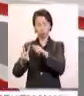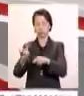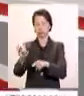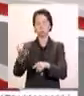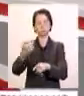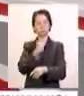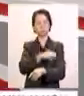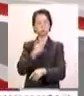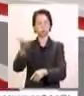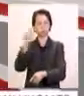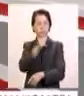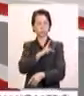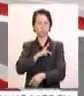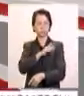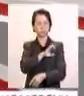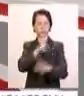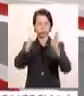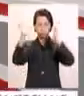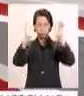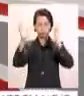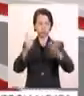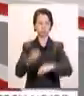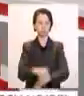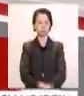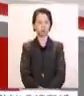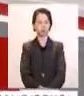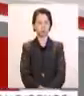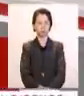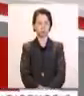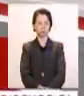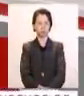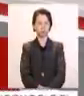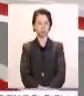merupakan bekas ketua pasukan kebangsaan.